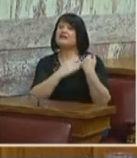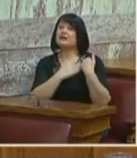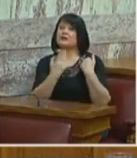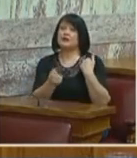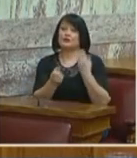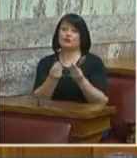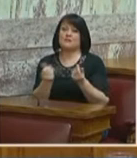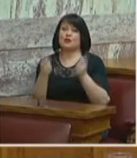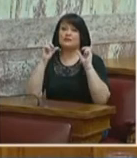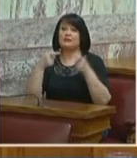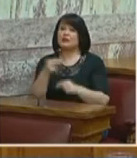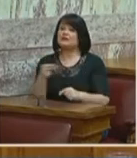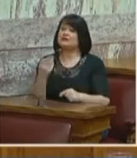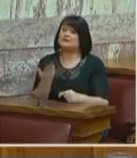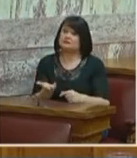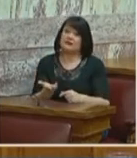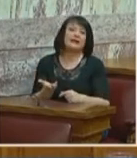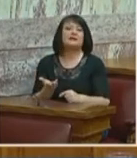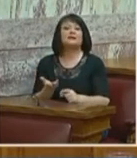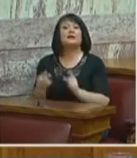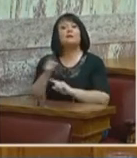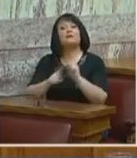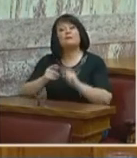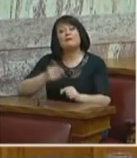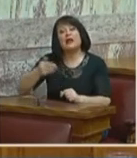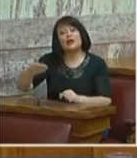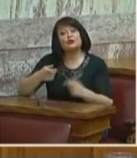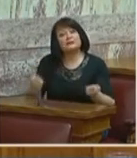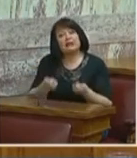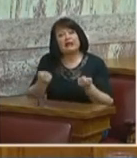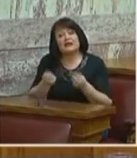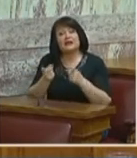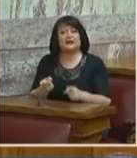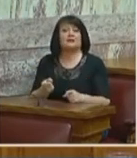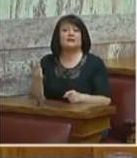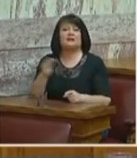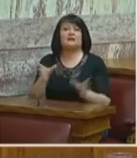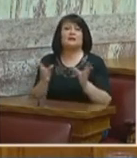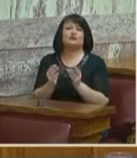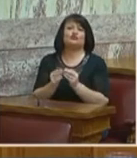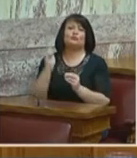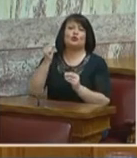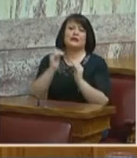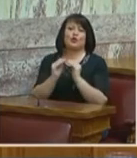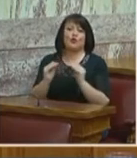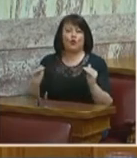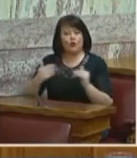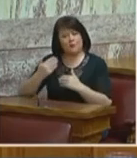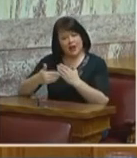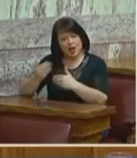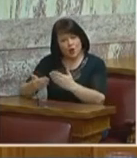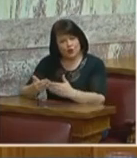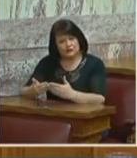της δημοκρατίας, για το ποιες θα είναι οι μελλοντικές εξελίξεις ως προς την πολιτική ομαλότητα και τη